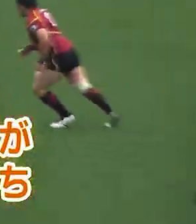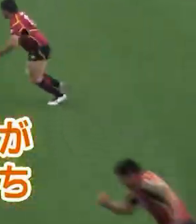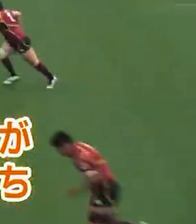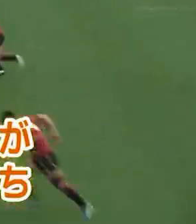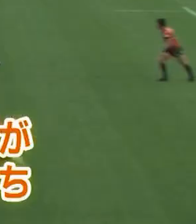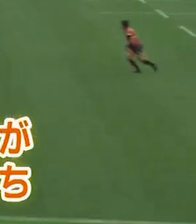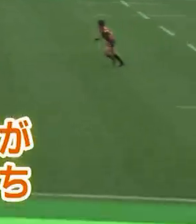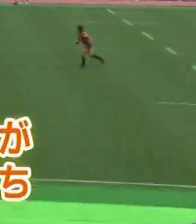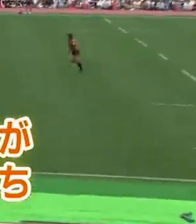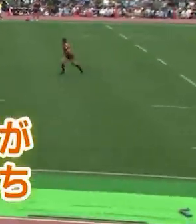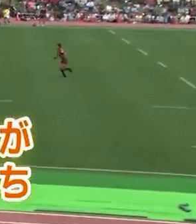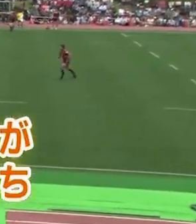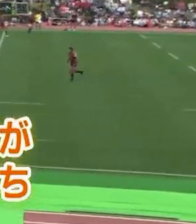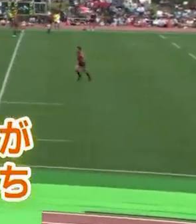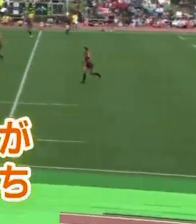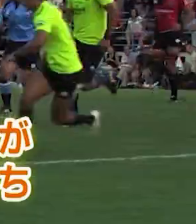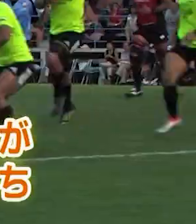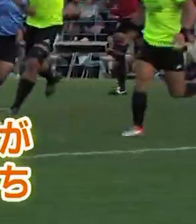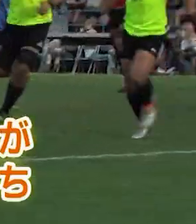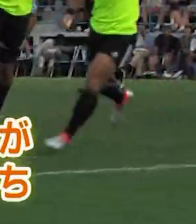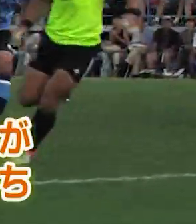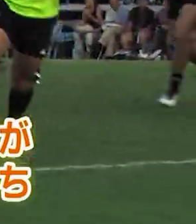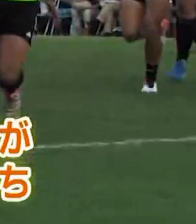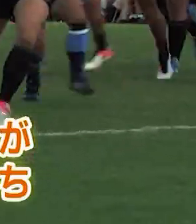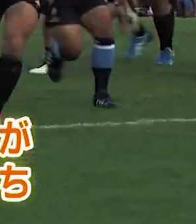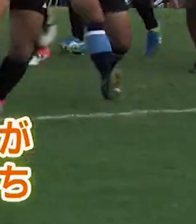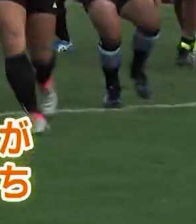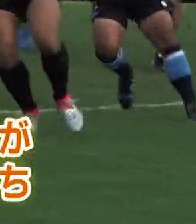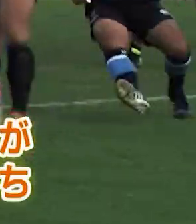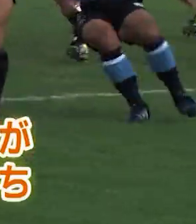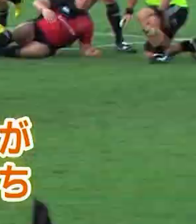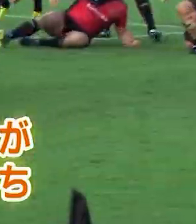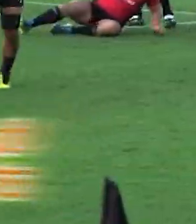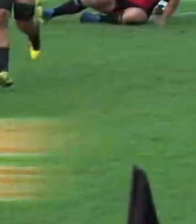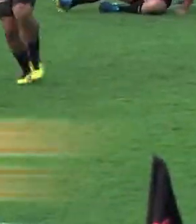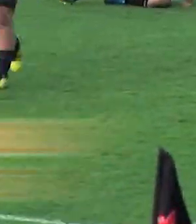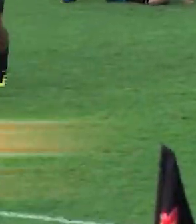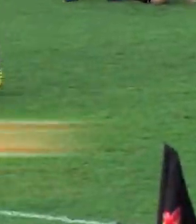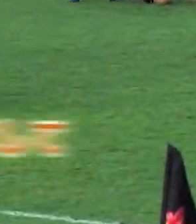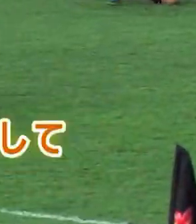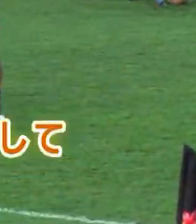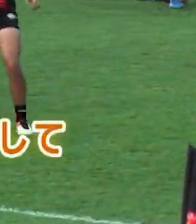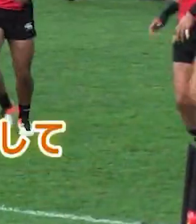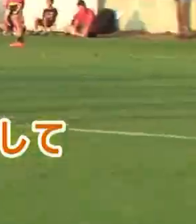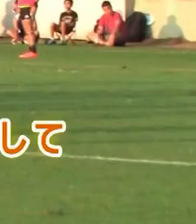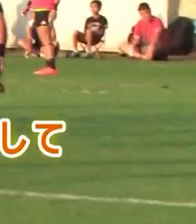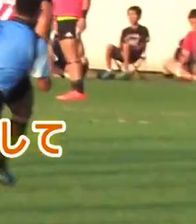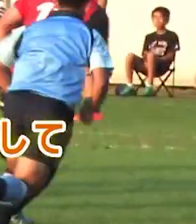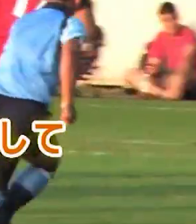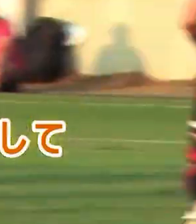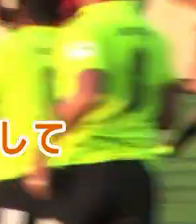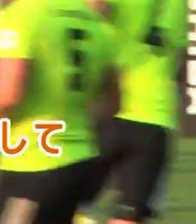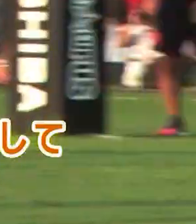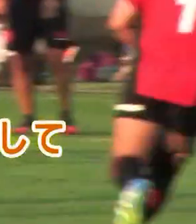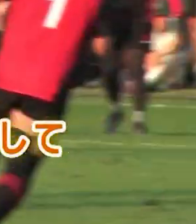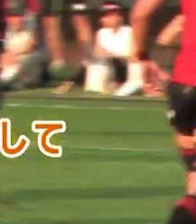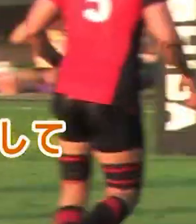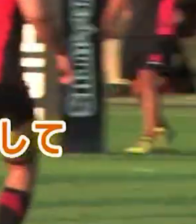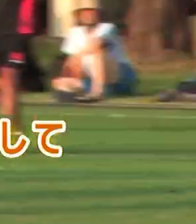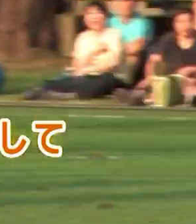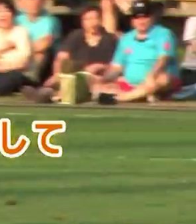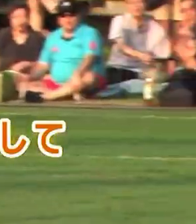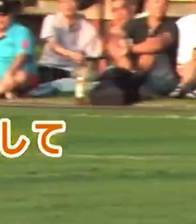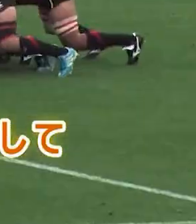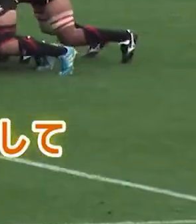トップリーグのチームが2つもある全国でも珍しい町だからこそ、ラグビーを中心に